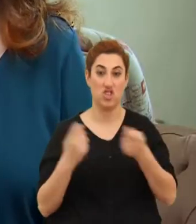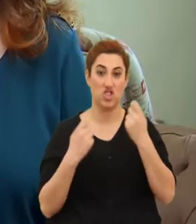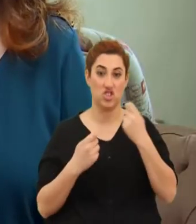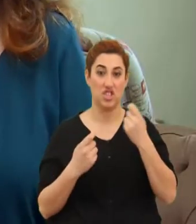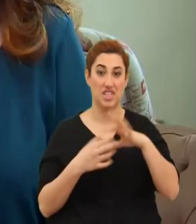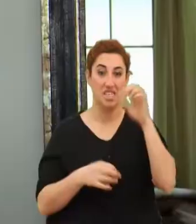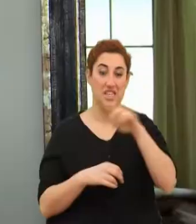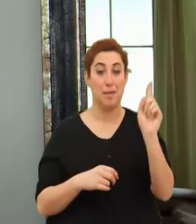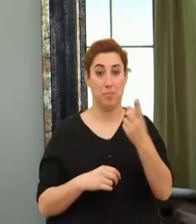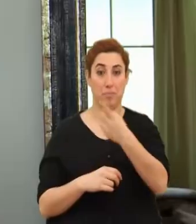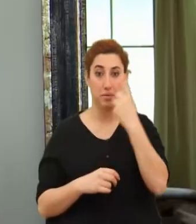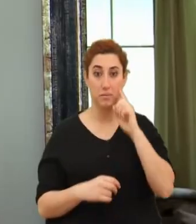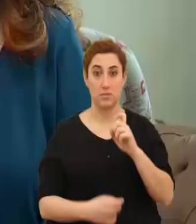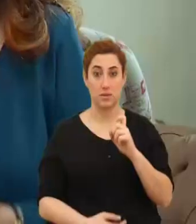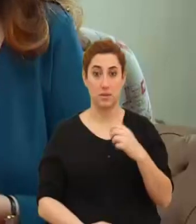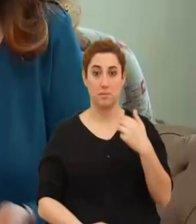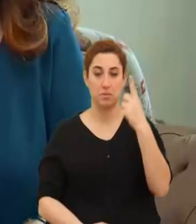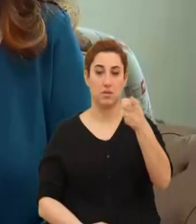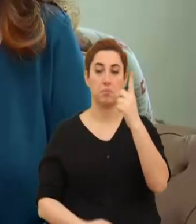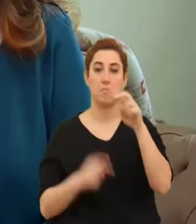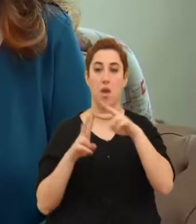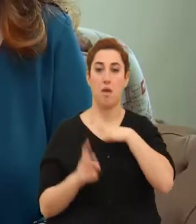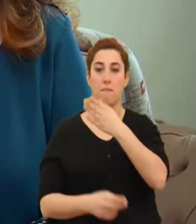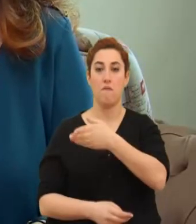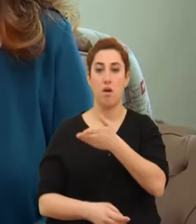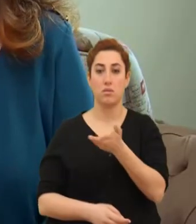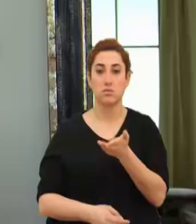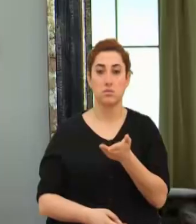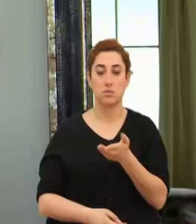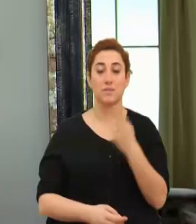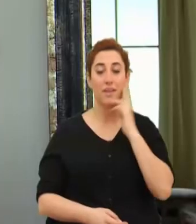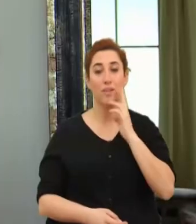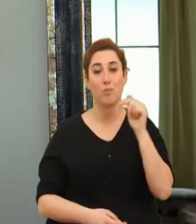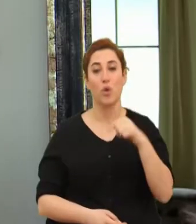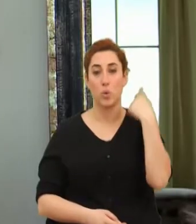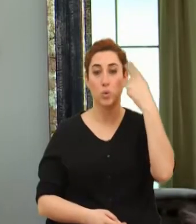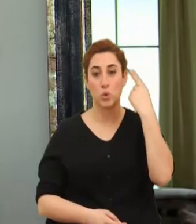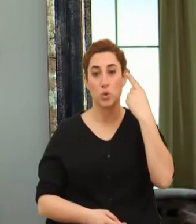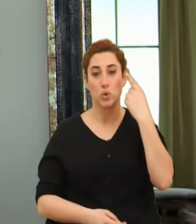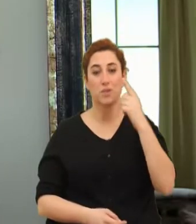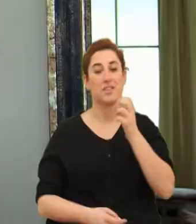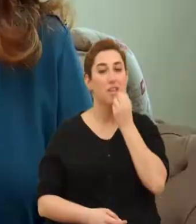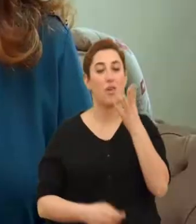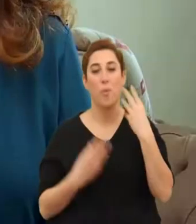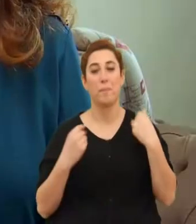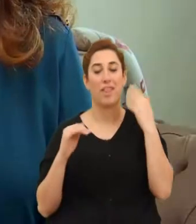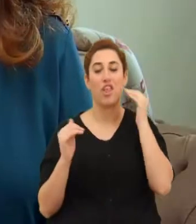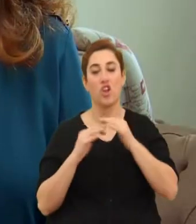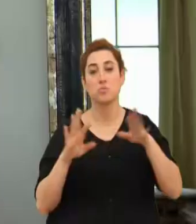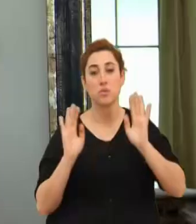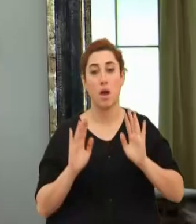çalışan personelin bazıları mı? Bir sen bir Meryem varsınız zaten. Efendim böyle bir şeyi ispiyonlamak bana yakışmaz